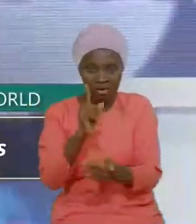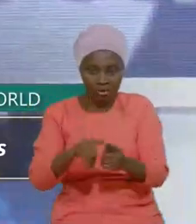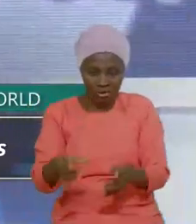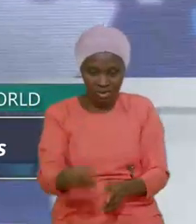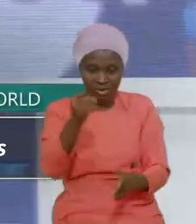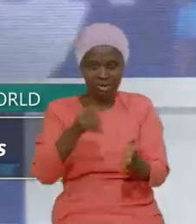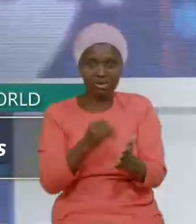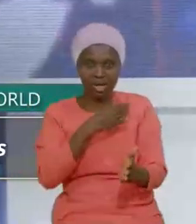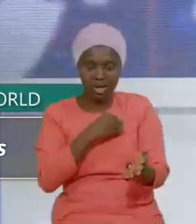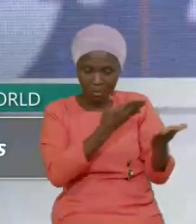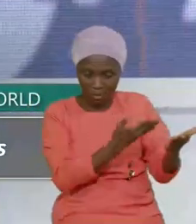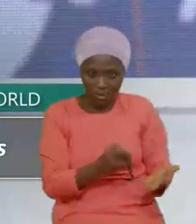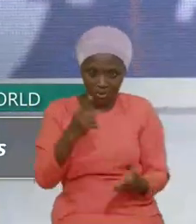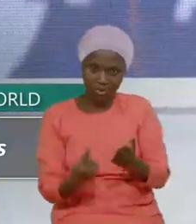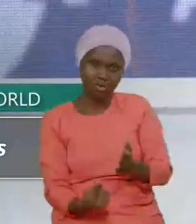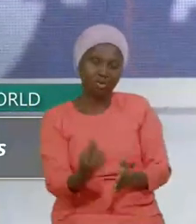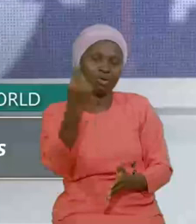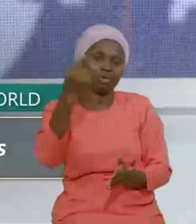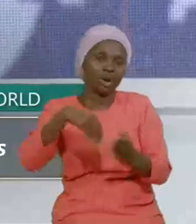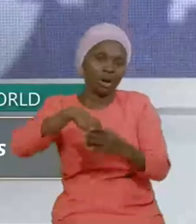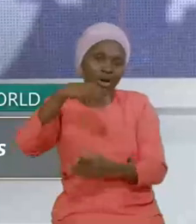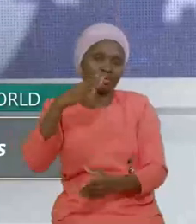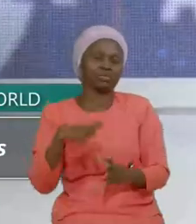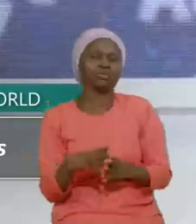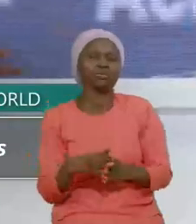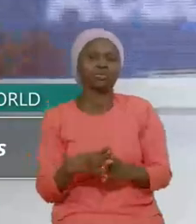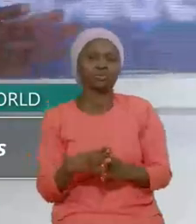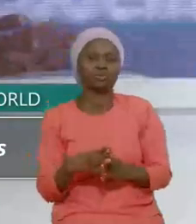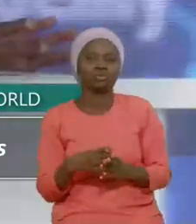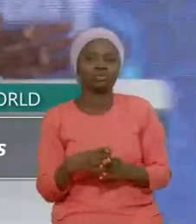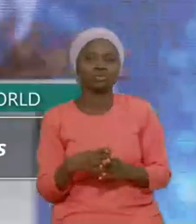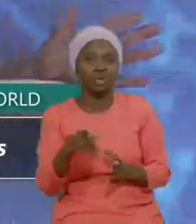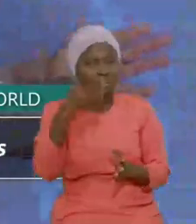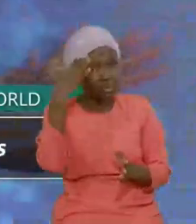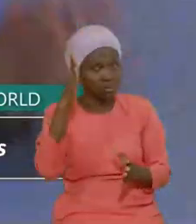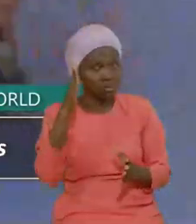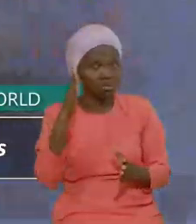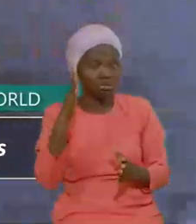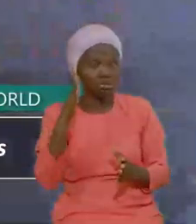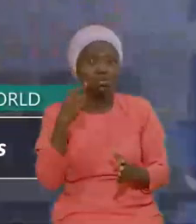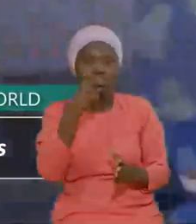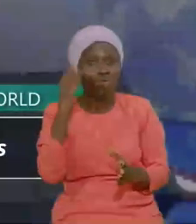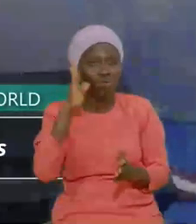Tu ne sais pas qui va te lancer la corde quand tu seras tombé dans le puits pour dire saisis la corde et